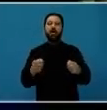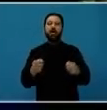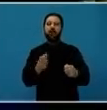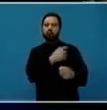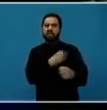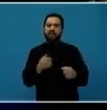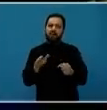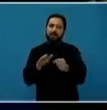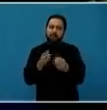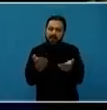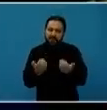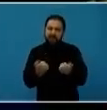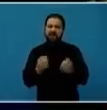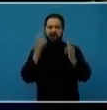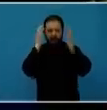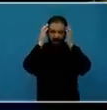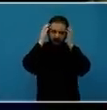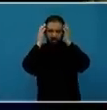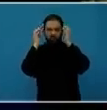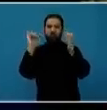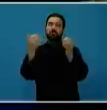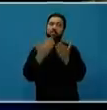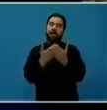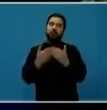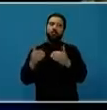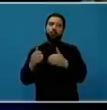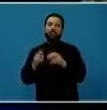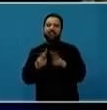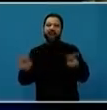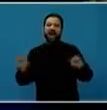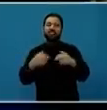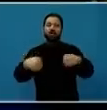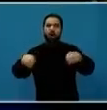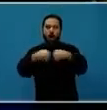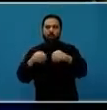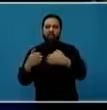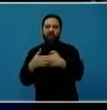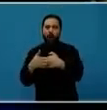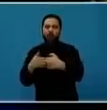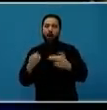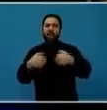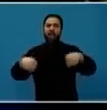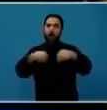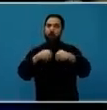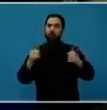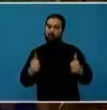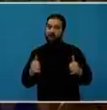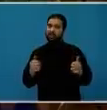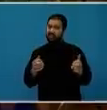necazuri și pentru aproapele nostru și trebuie să primim necazurile și pentru aproapele nostru, ceea ce înseamnă că